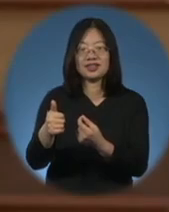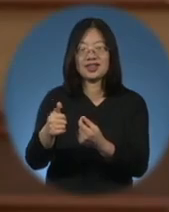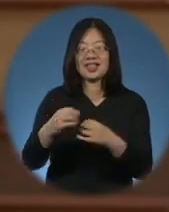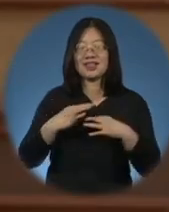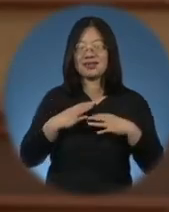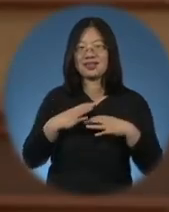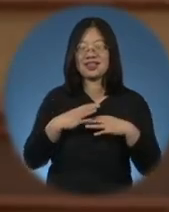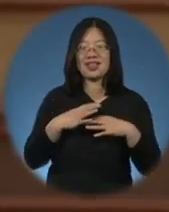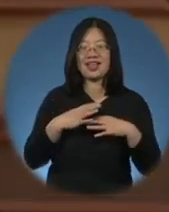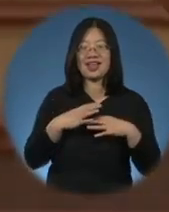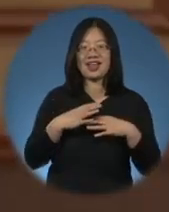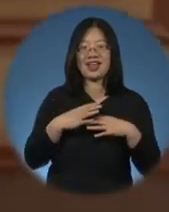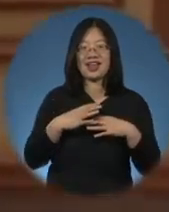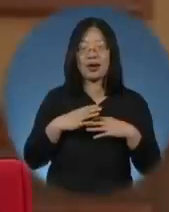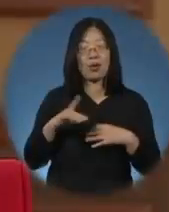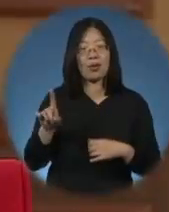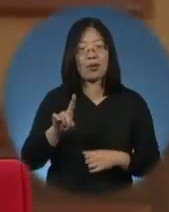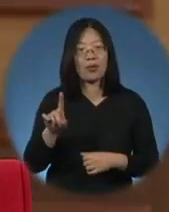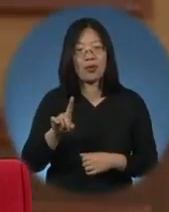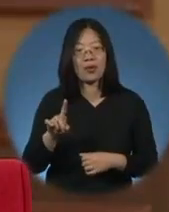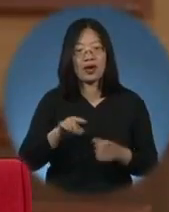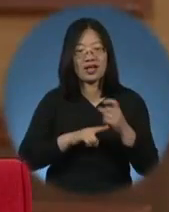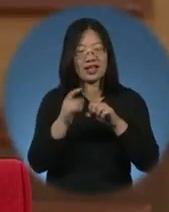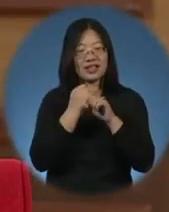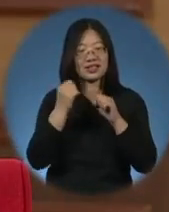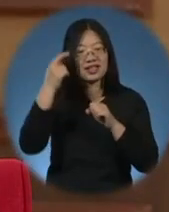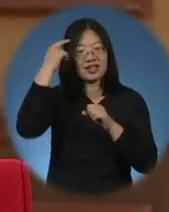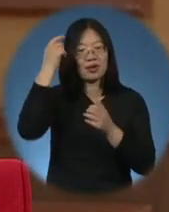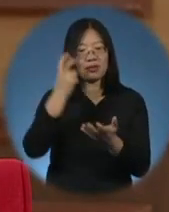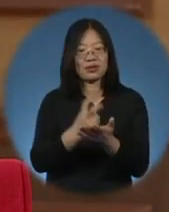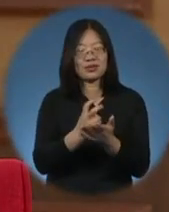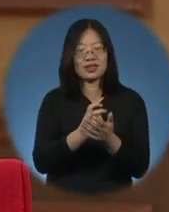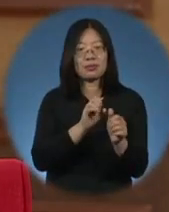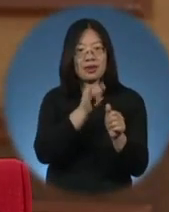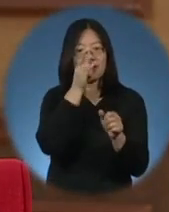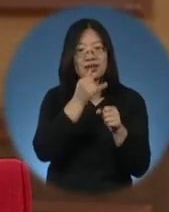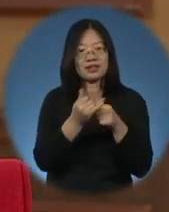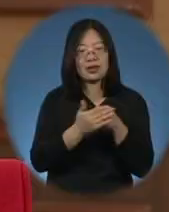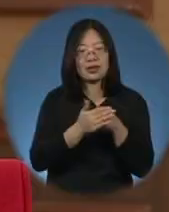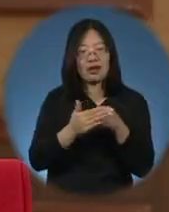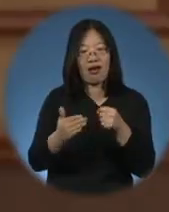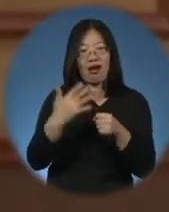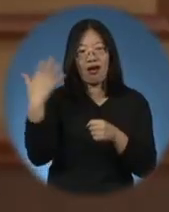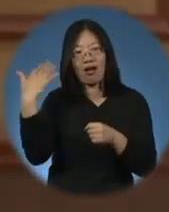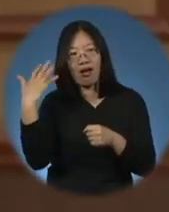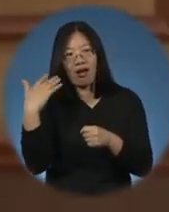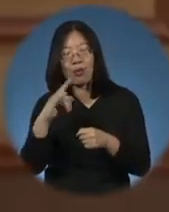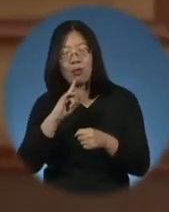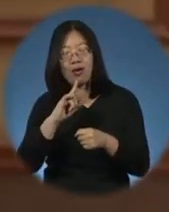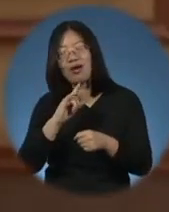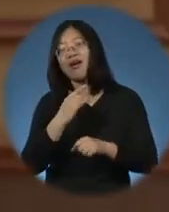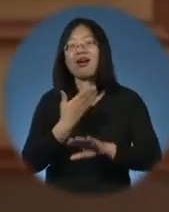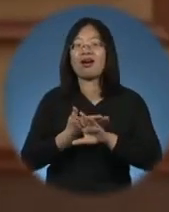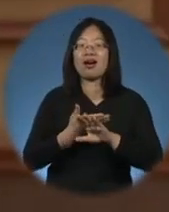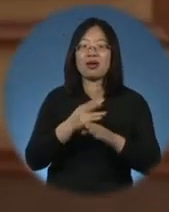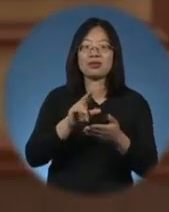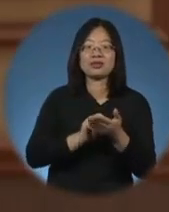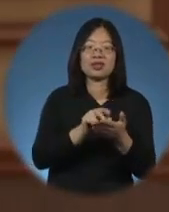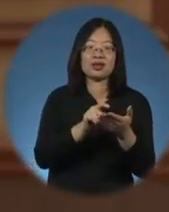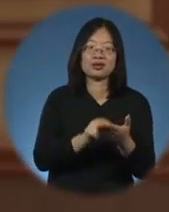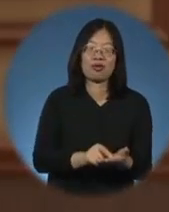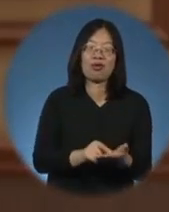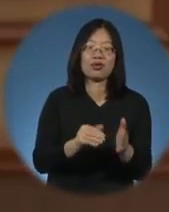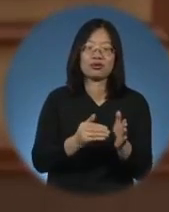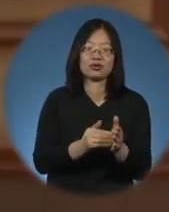깜짝 놀라요. 저는 무슨 그 과학적 사고의 법칙 뭐 그래서 우리가 전혀 모르는 얘기가 나올 줄 알았더니 그게 아니고요. 그냥 문제를